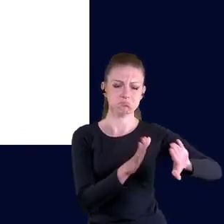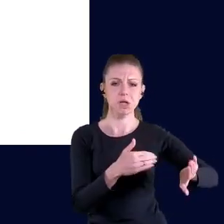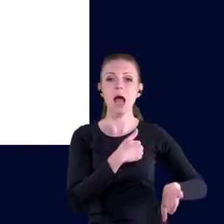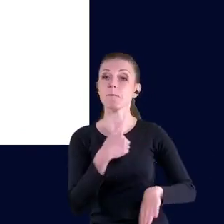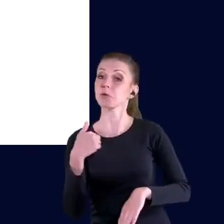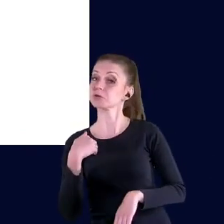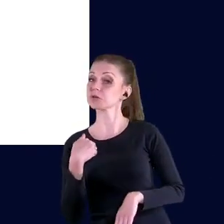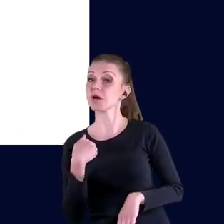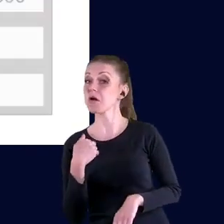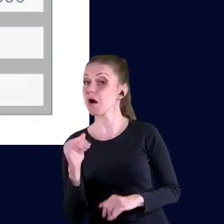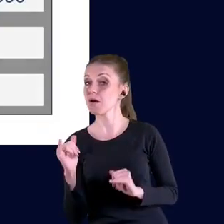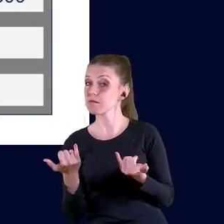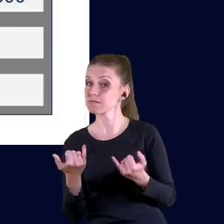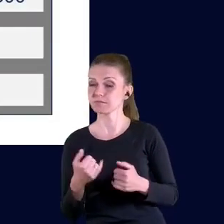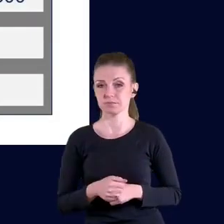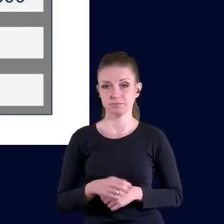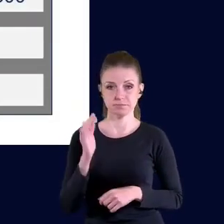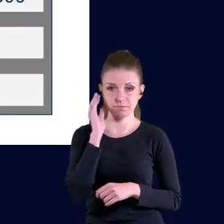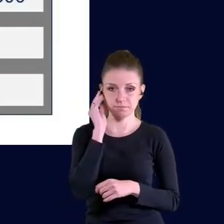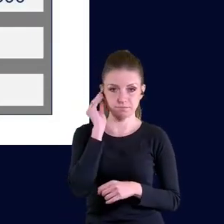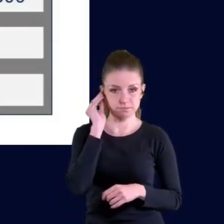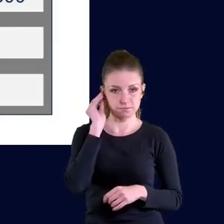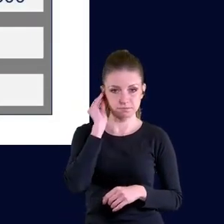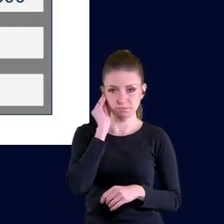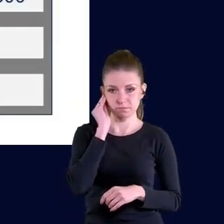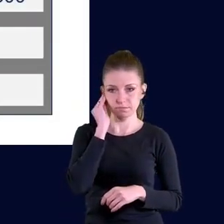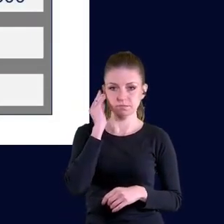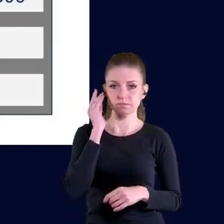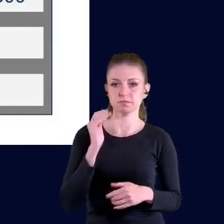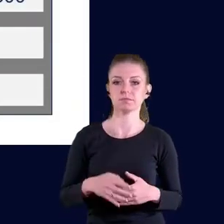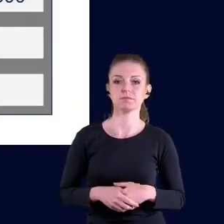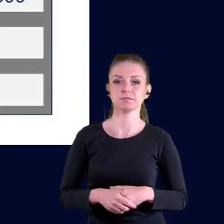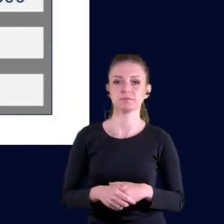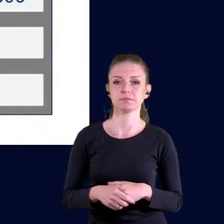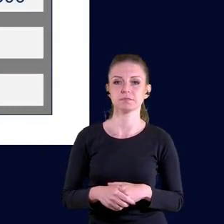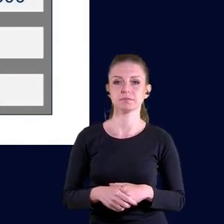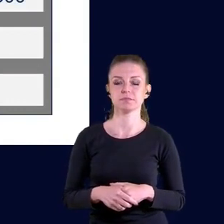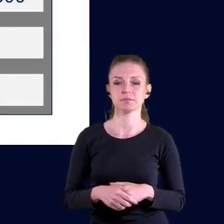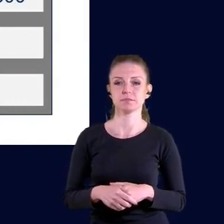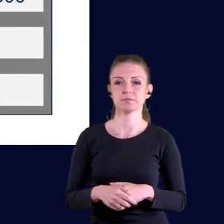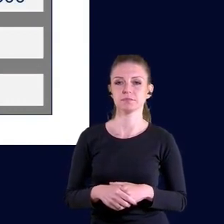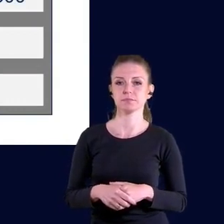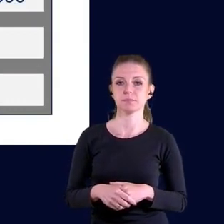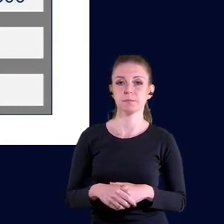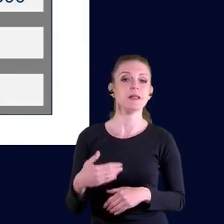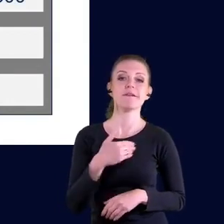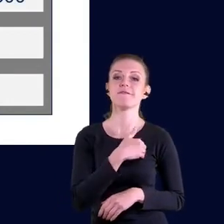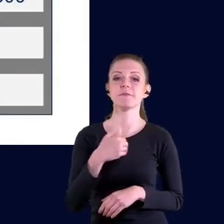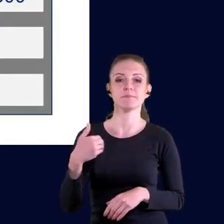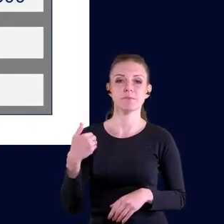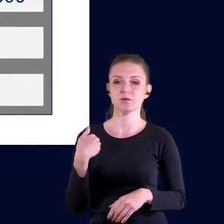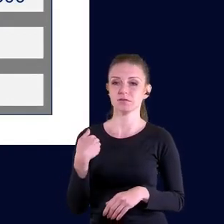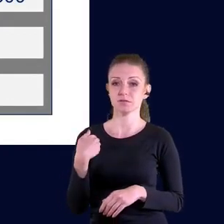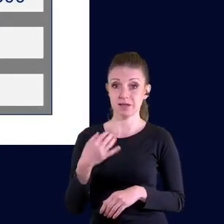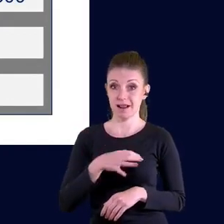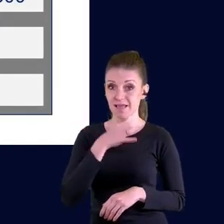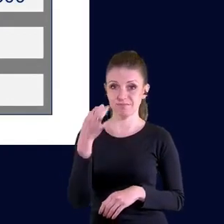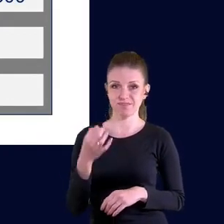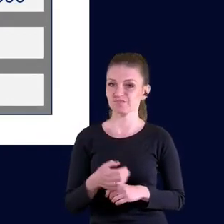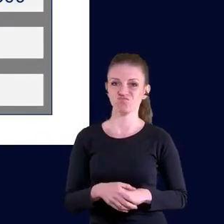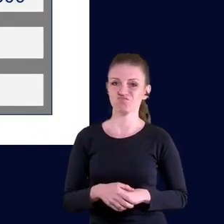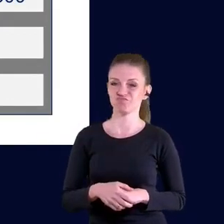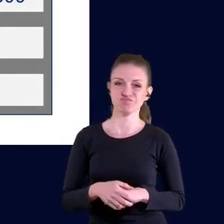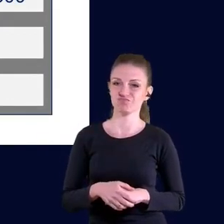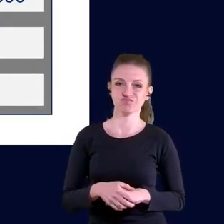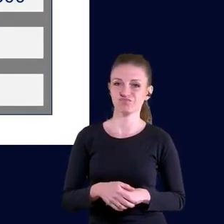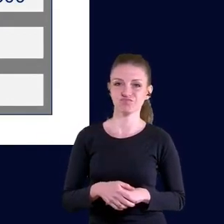proszę o następny slajd się z raportu eurostudent wynika że w Polsce nie jest lepiej